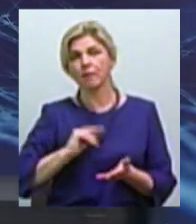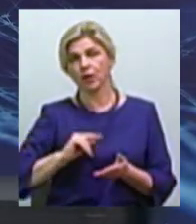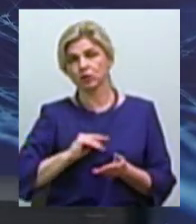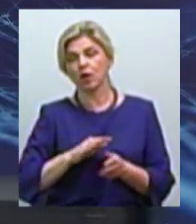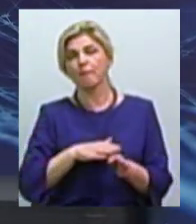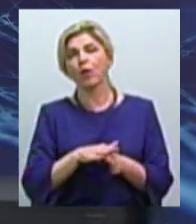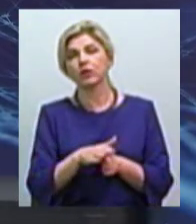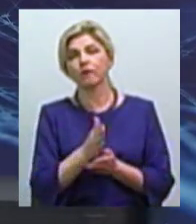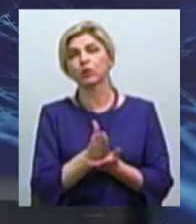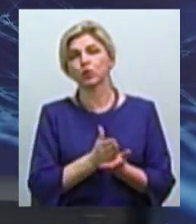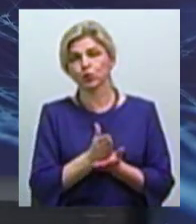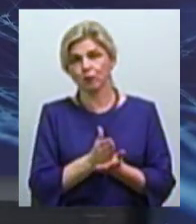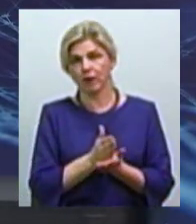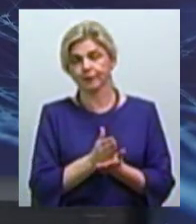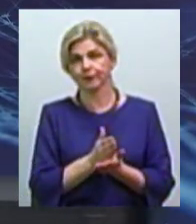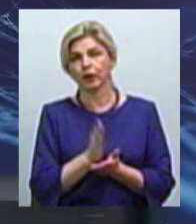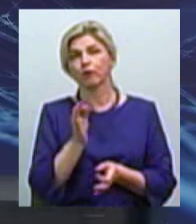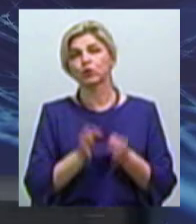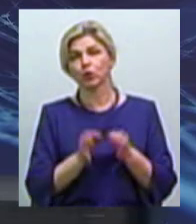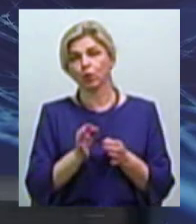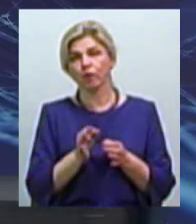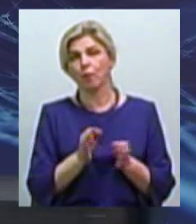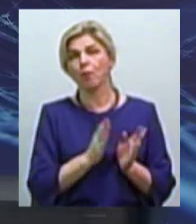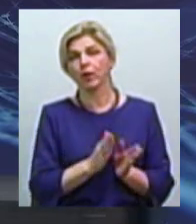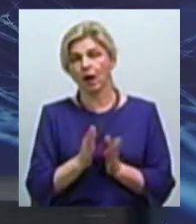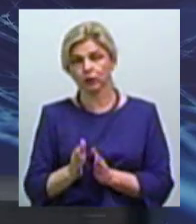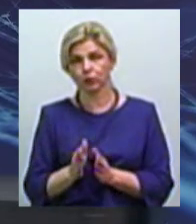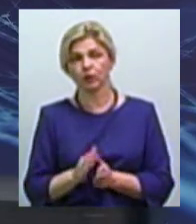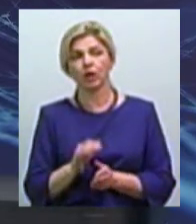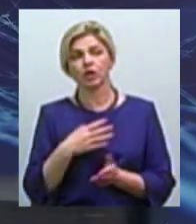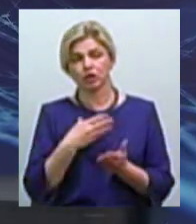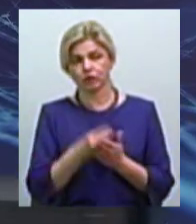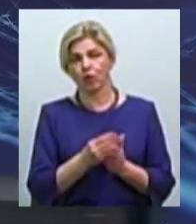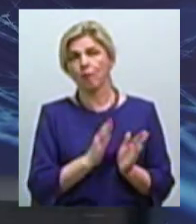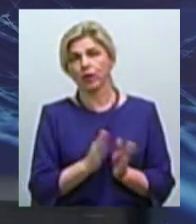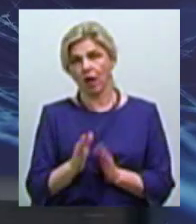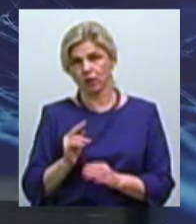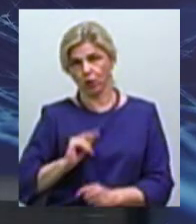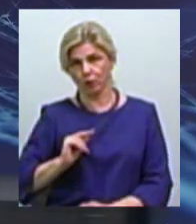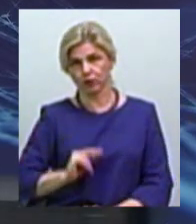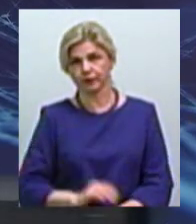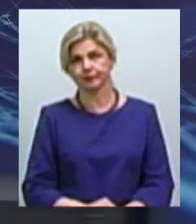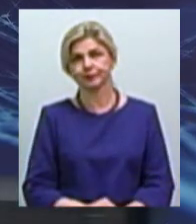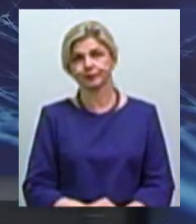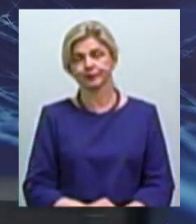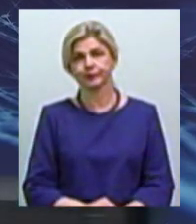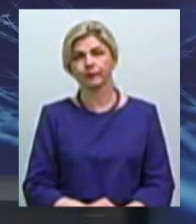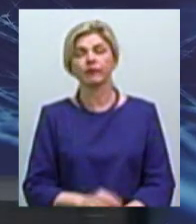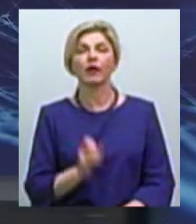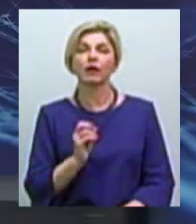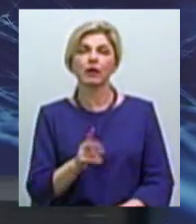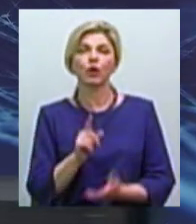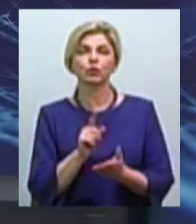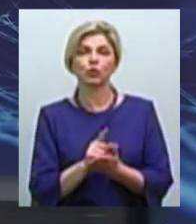служба. В судовому порядку. В них є свій порядок роботи. А скажіть, будь ласка, як повинні